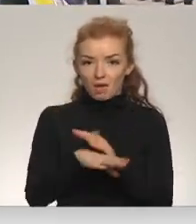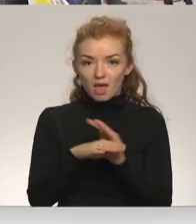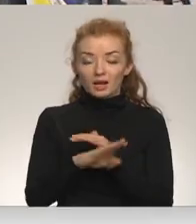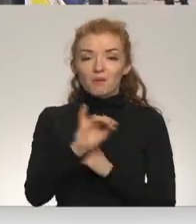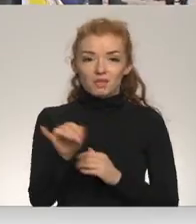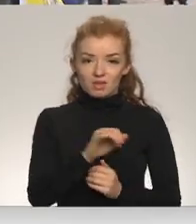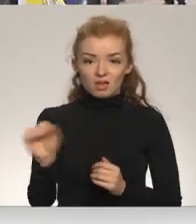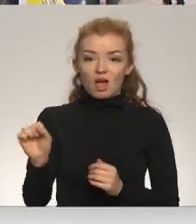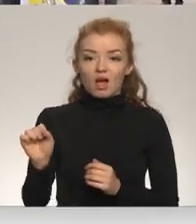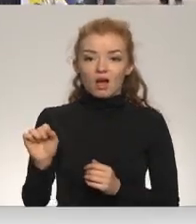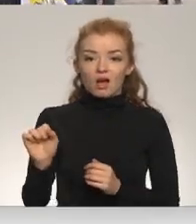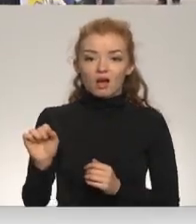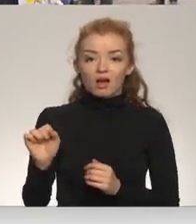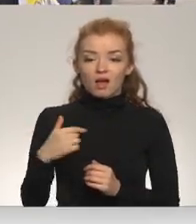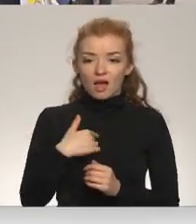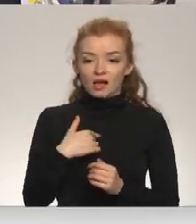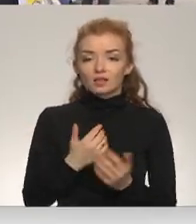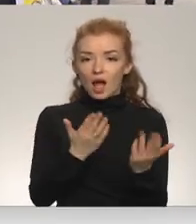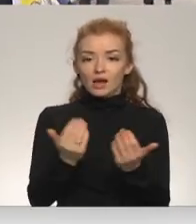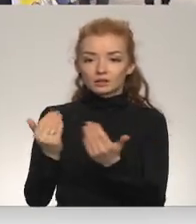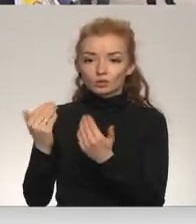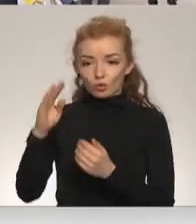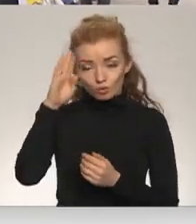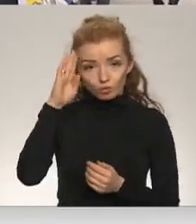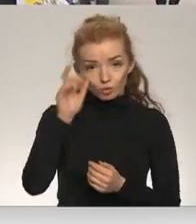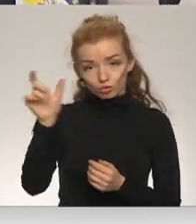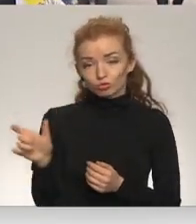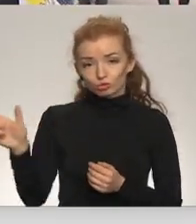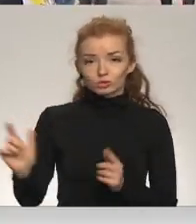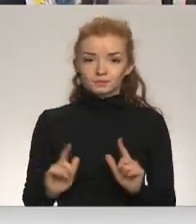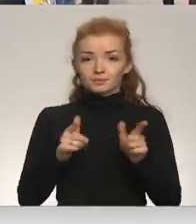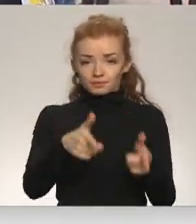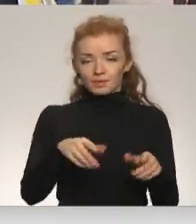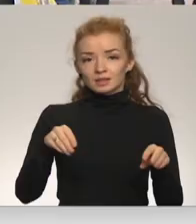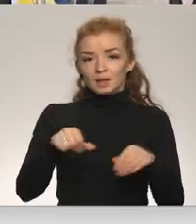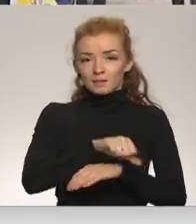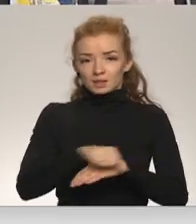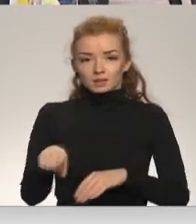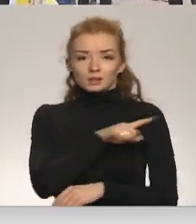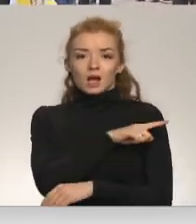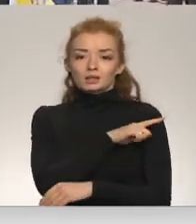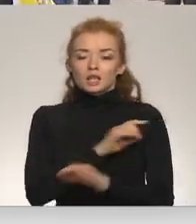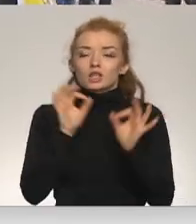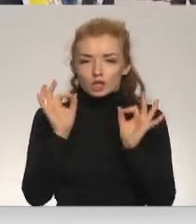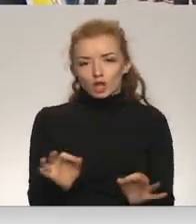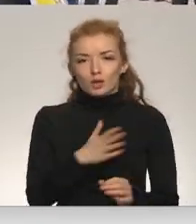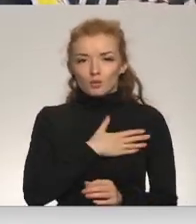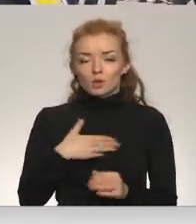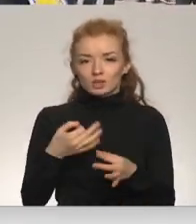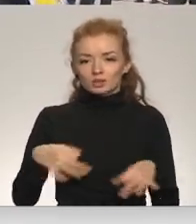jā. Es aicinu puišu stāties zemesardzē. Tas ir tiešām ļoti